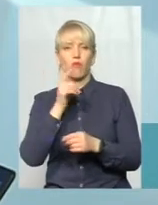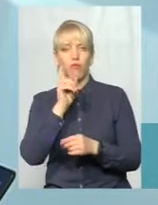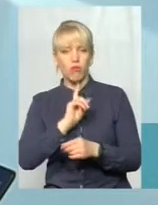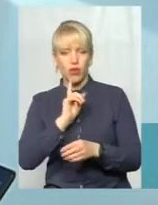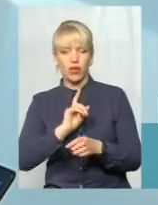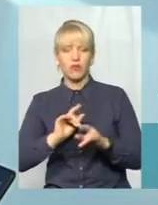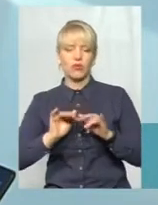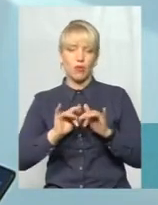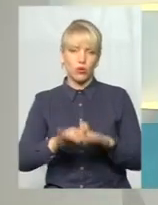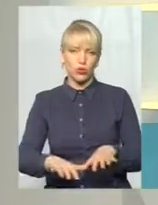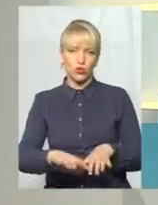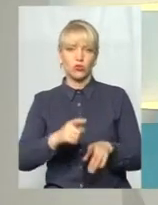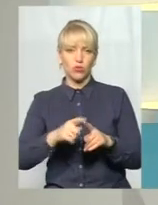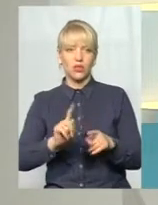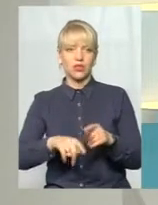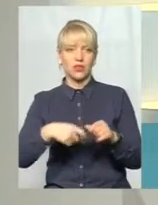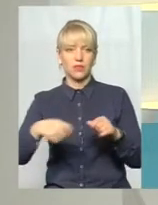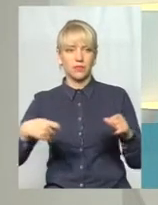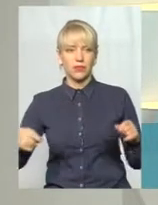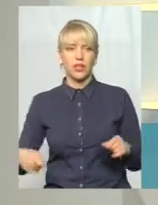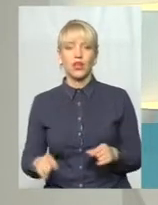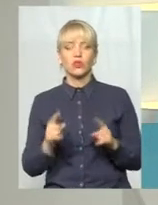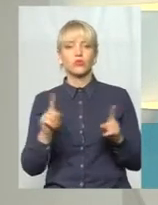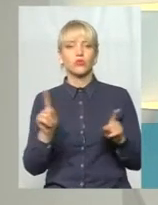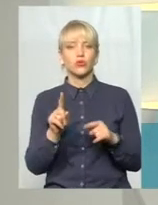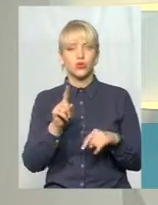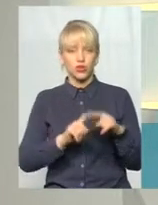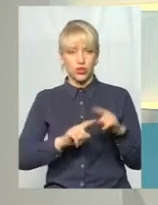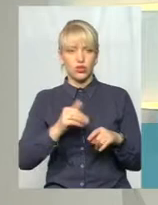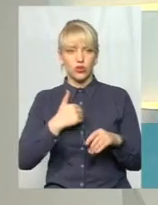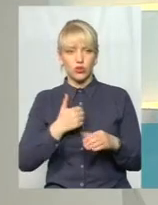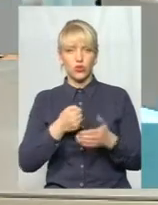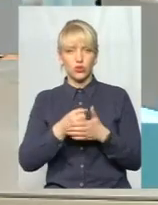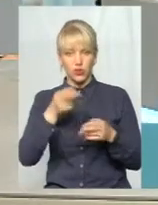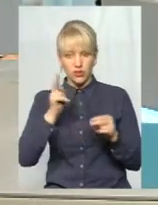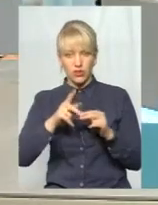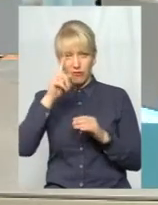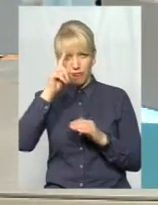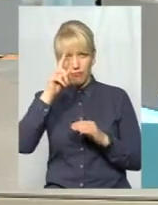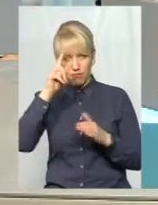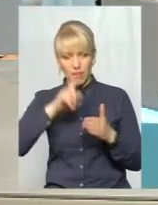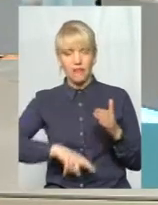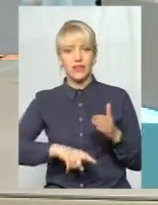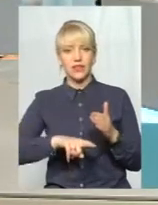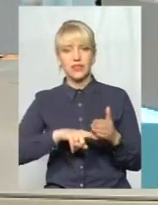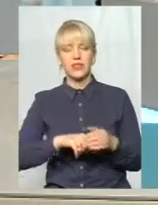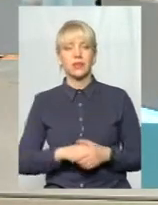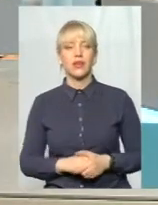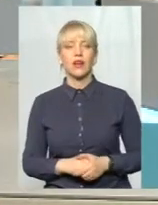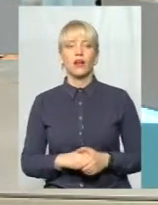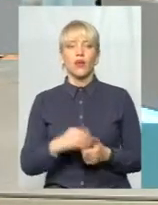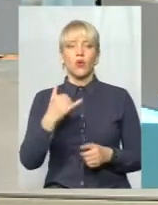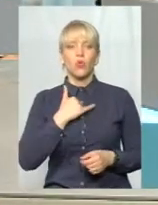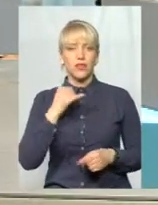ну і так далі. Це тому, що рідні хочуть до кінця впевнитись? Чи? Я вам би навіть більше сказав, у нас рідні взагалі